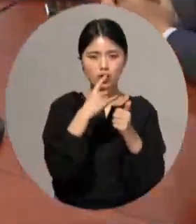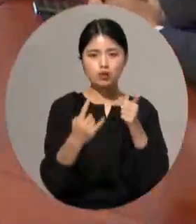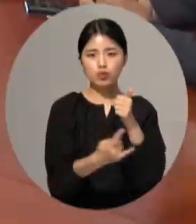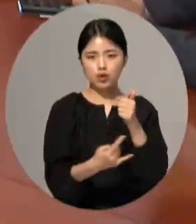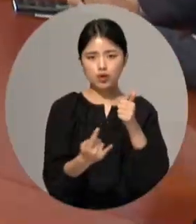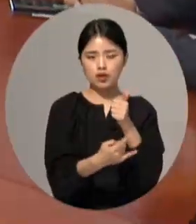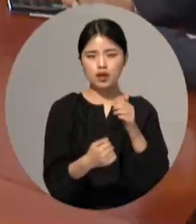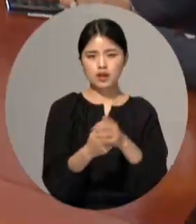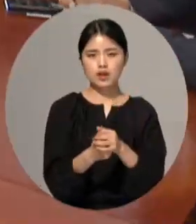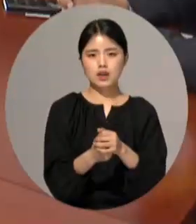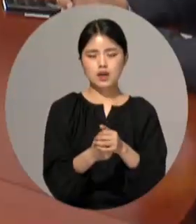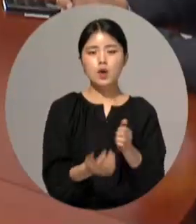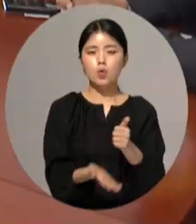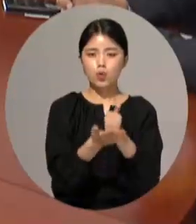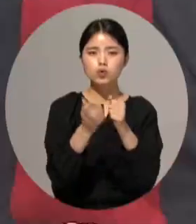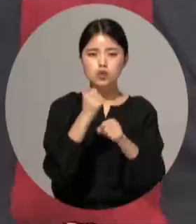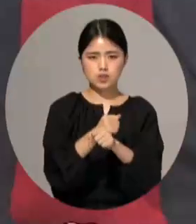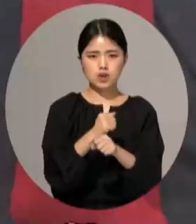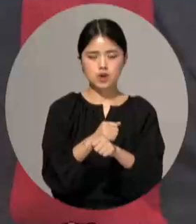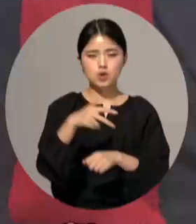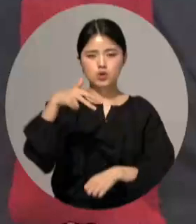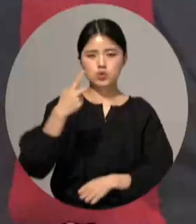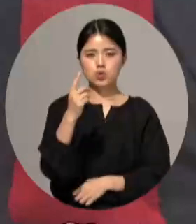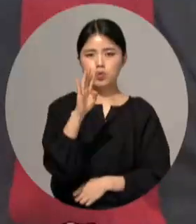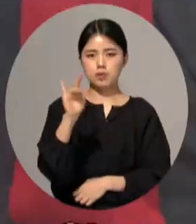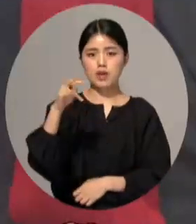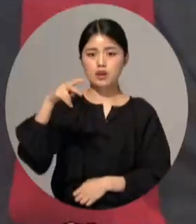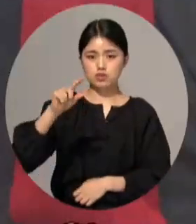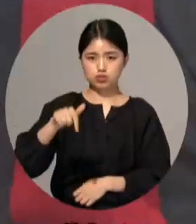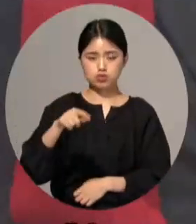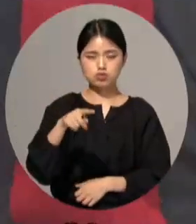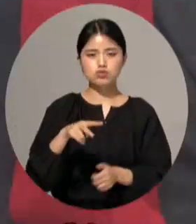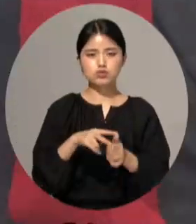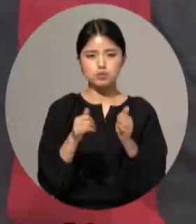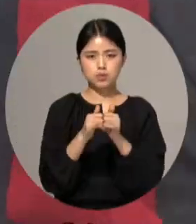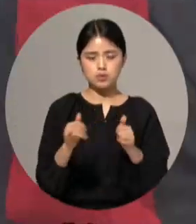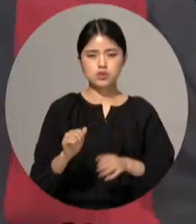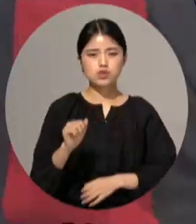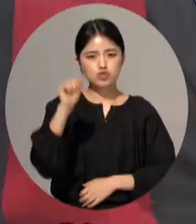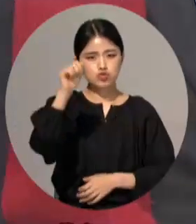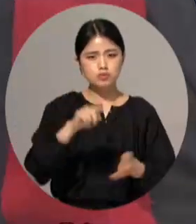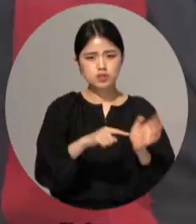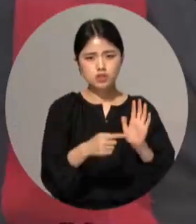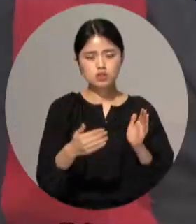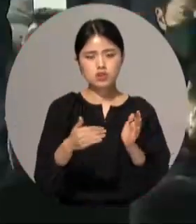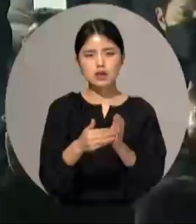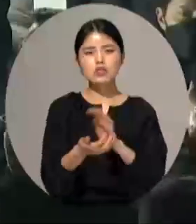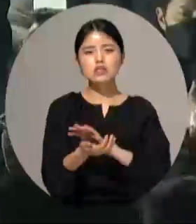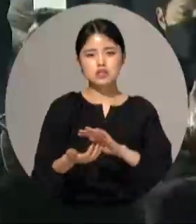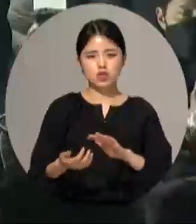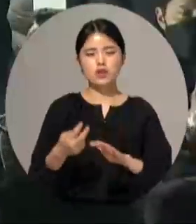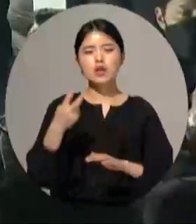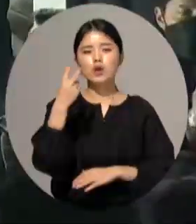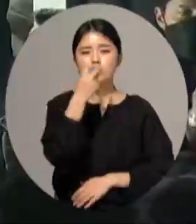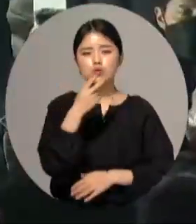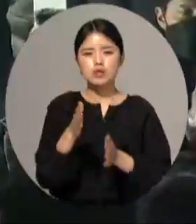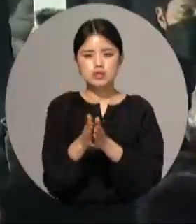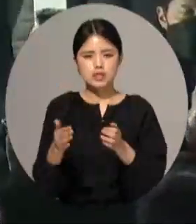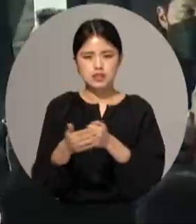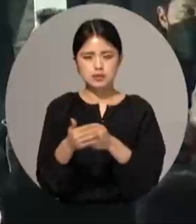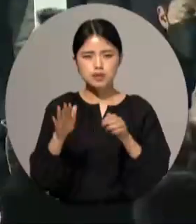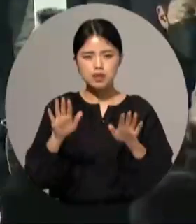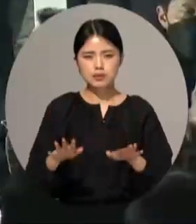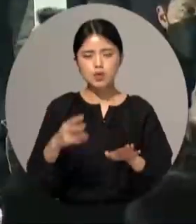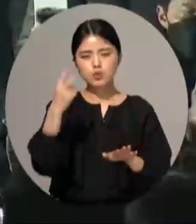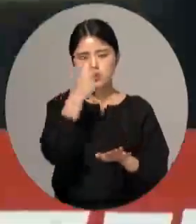단수 공천 하기로 한 초 배속 전 국회의원은 출마를 선언하기 전에 초 4가 실시돼 이번 여론